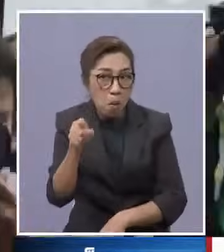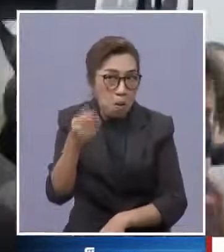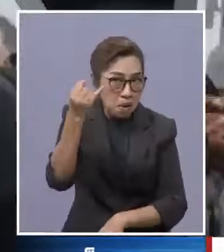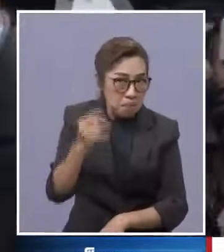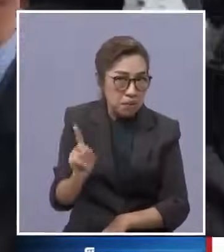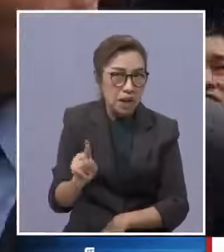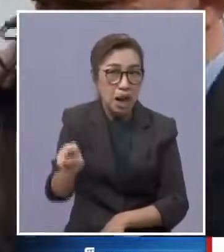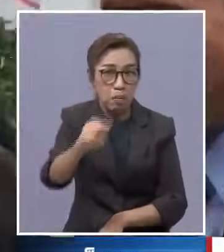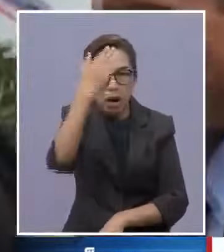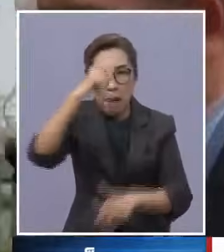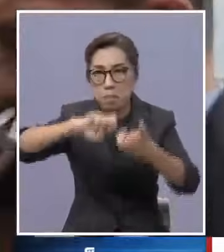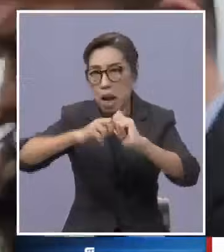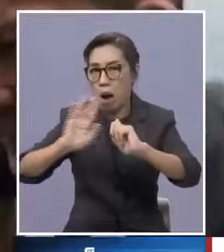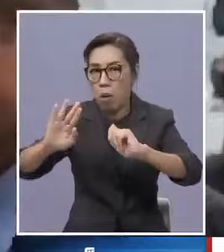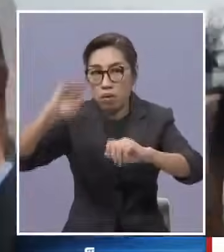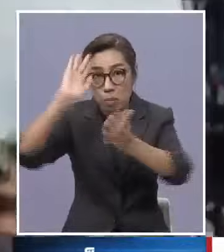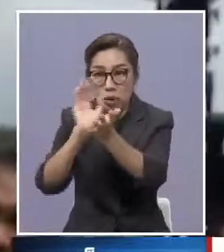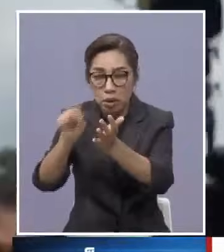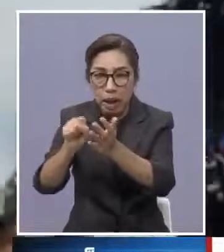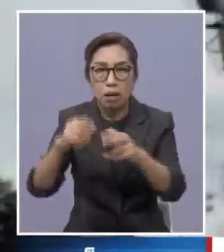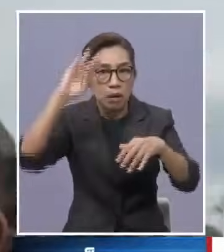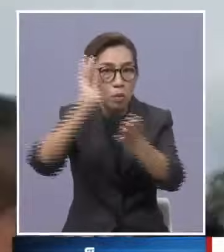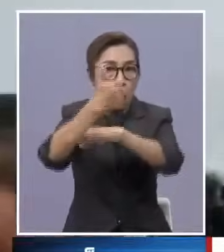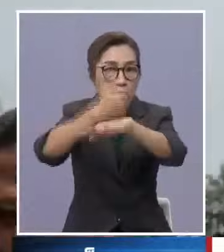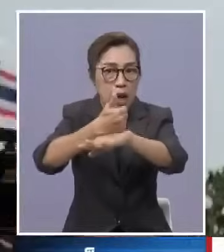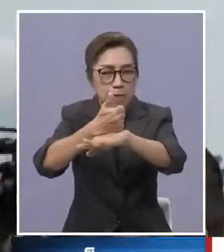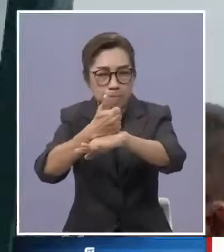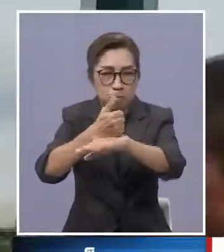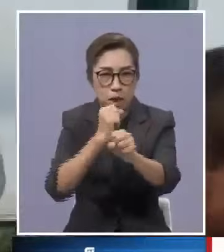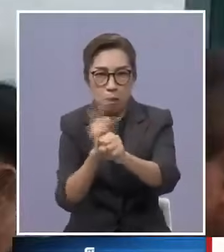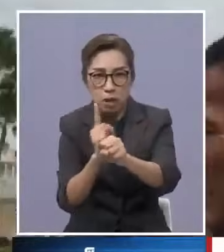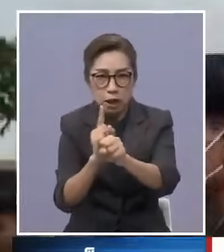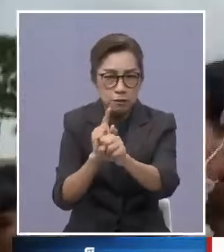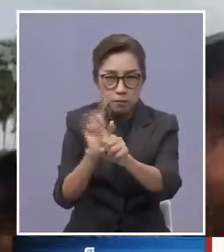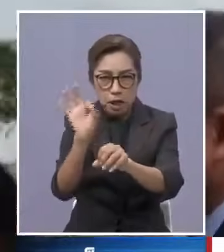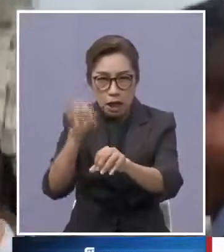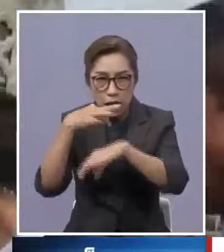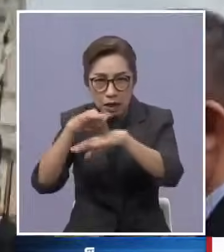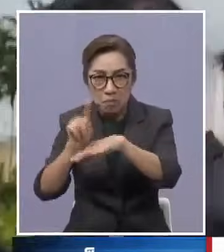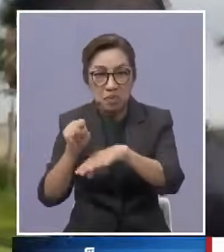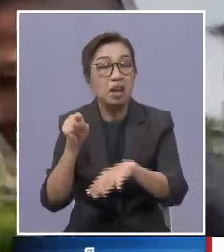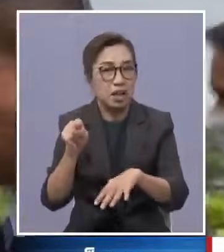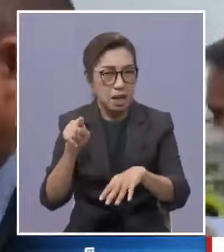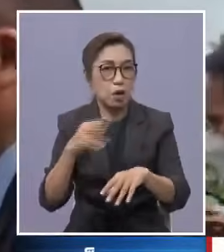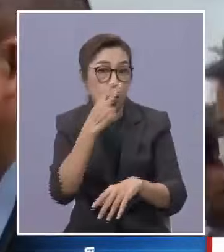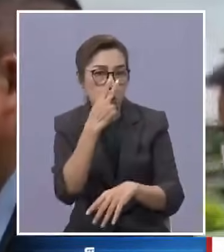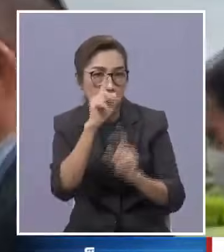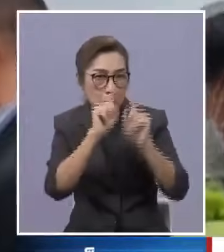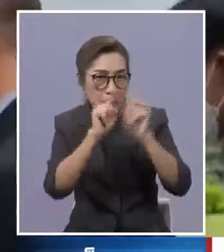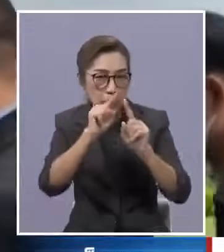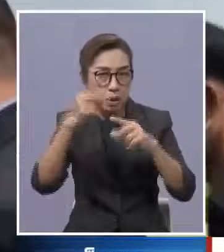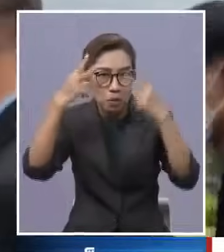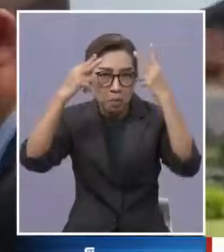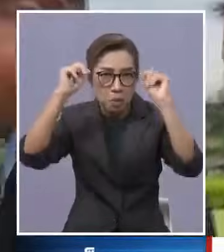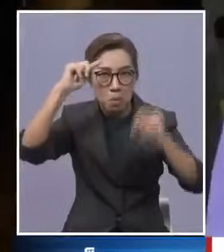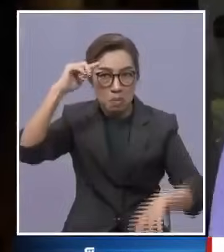ๆแล้วสุดท้ายจะเอายังไงกับการแต่งตั้งในครั้งนี้สถานการณ์นี้วัดใจคุณเศรษฐาทวีสินนะครับซึ่งไม่มีประสบการณ์ในทาง